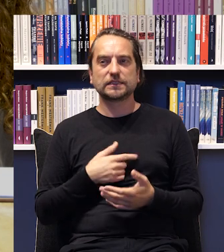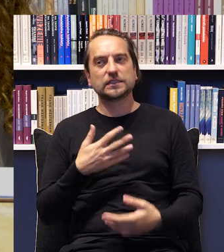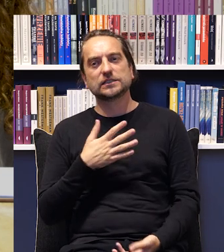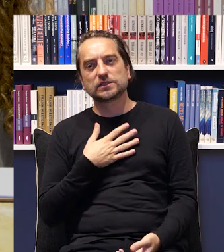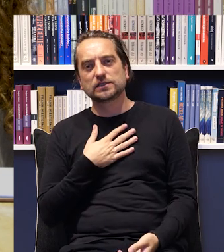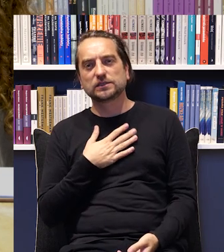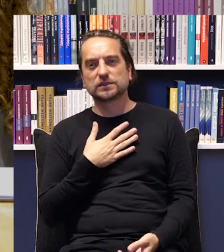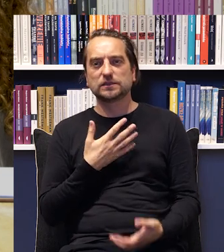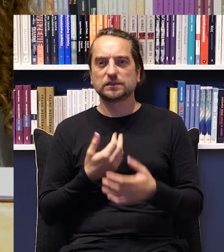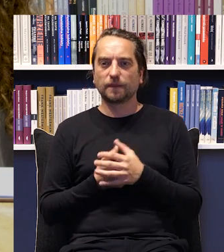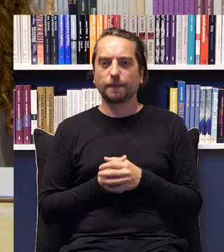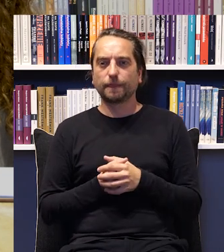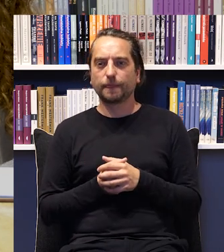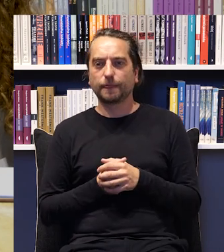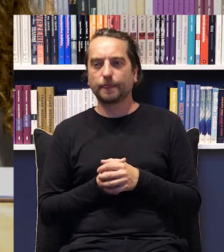ogóle